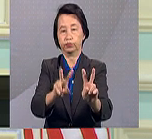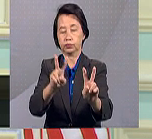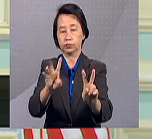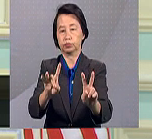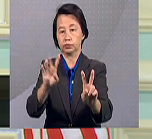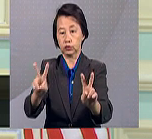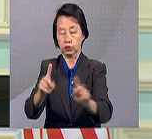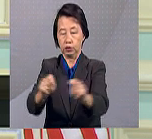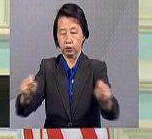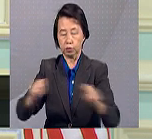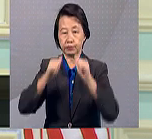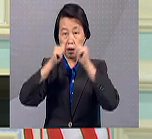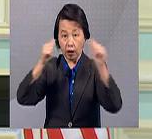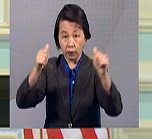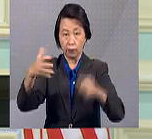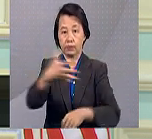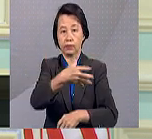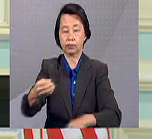2,282 tempat awam serta